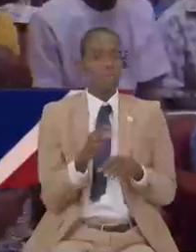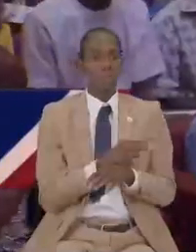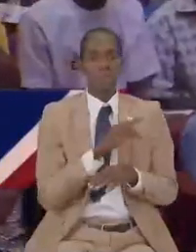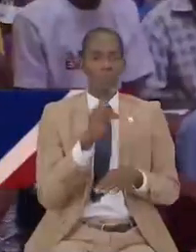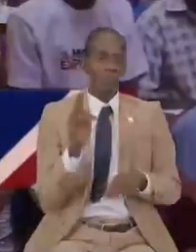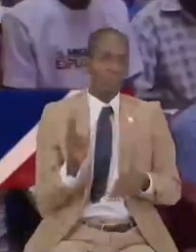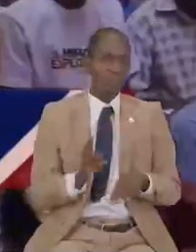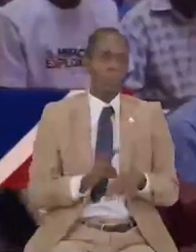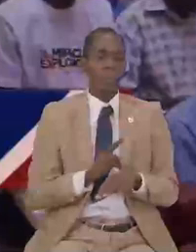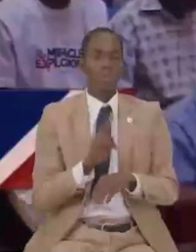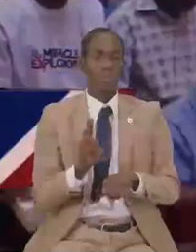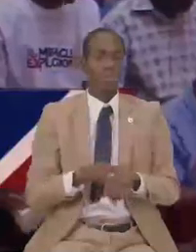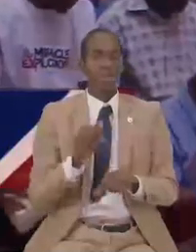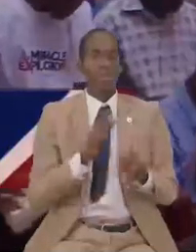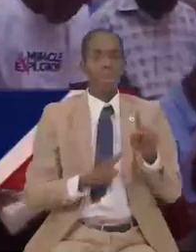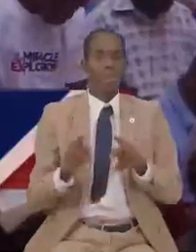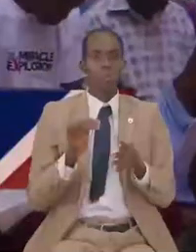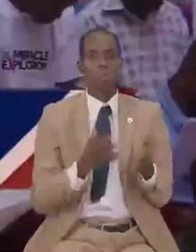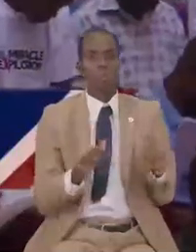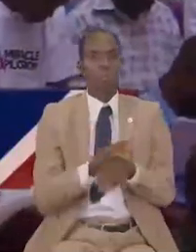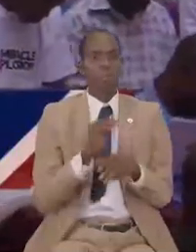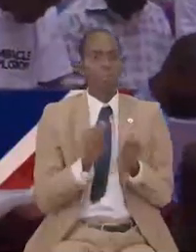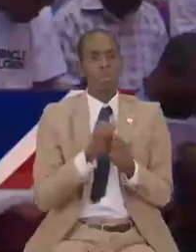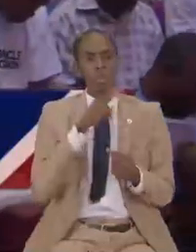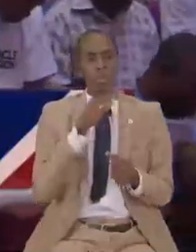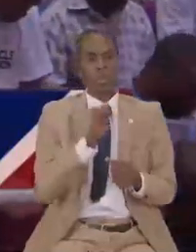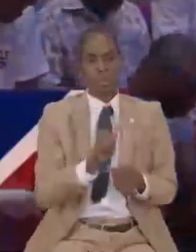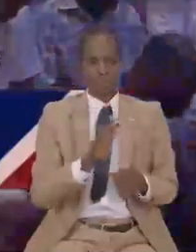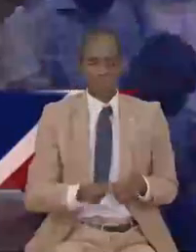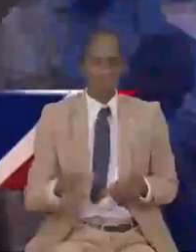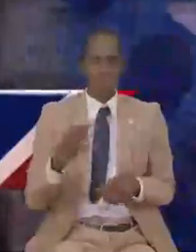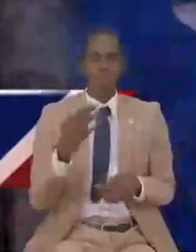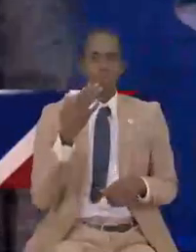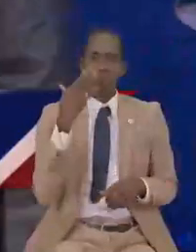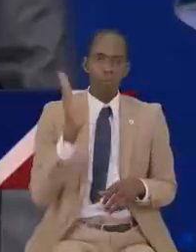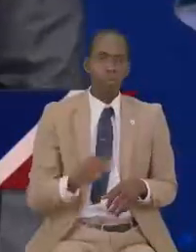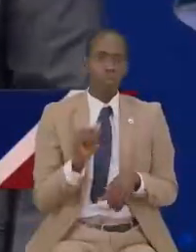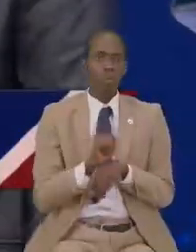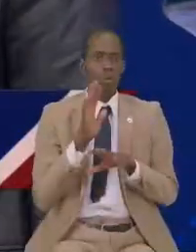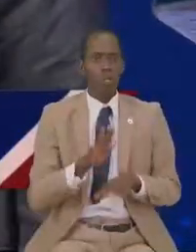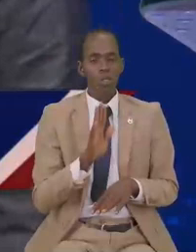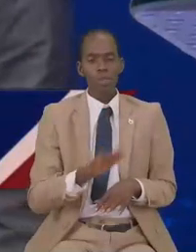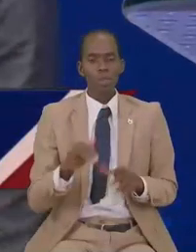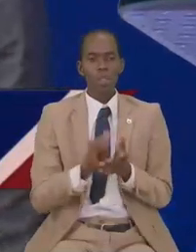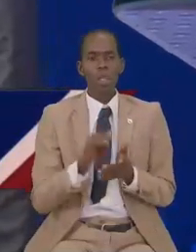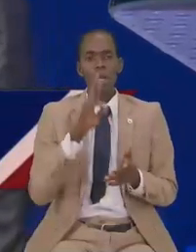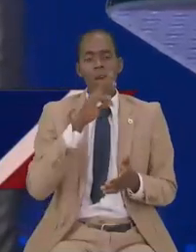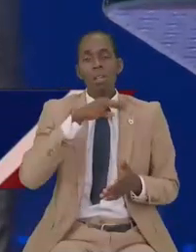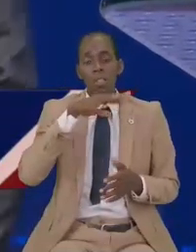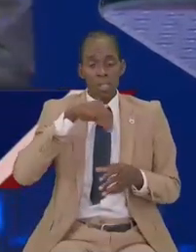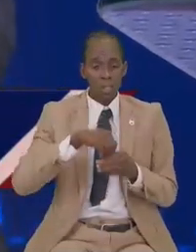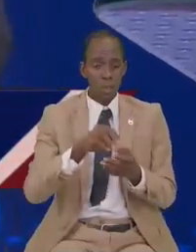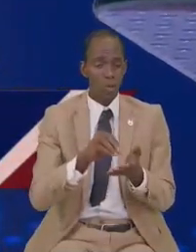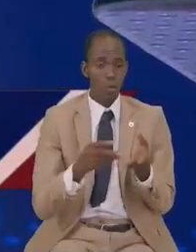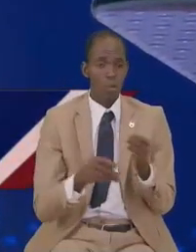Malheur à la nation pécheresse, au peuple chargé d'iniquité, à la race des méchants, aux enfants corrompus, même dans leur à